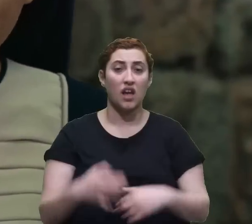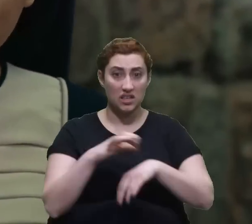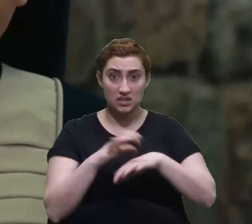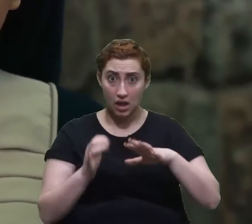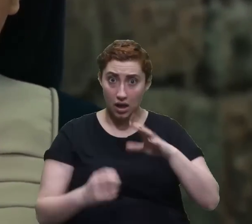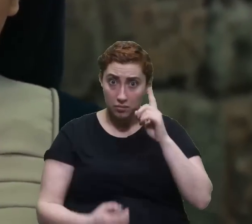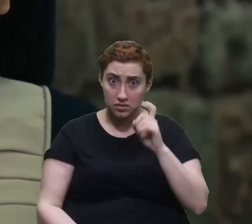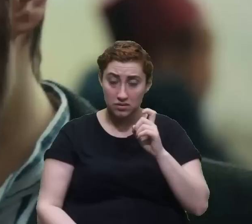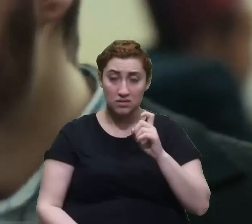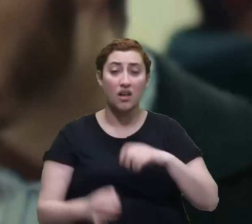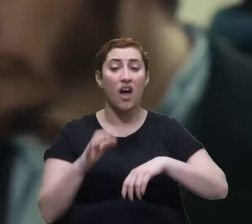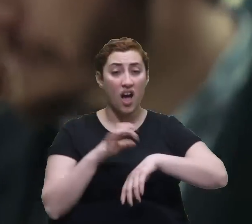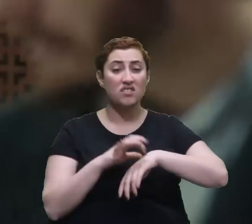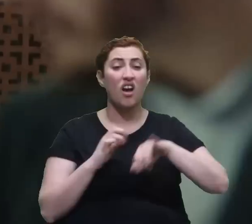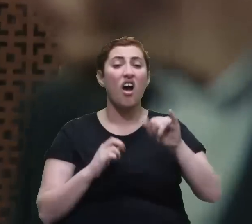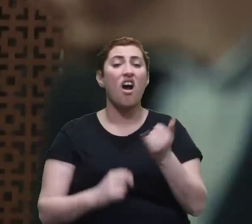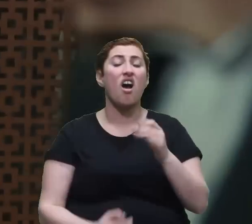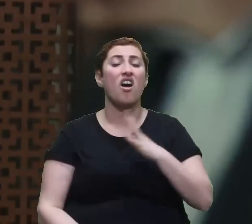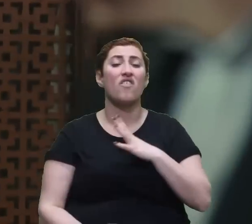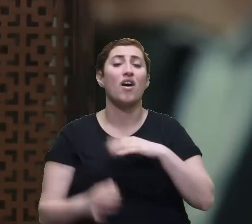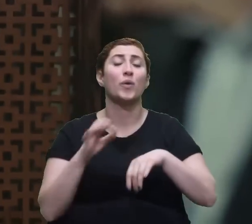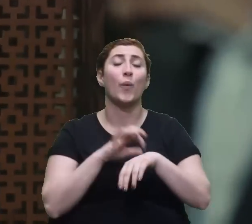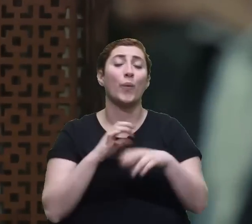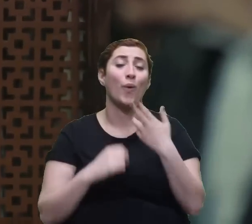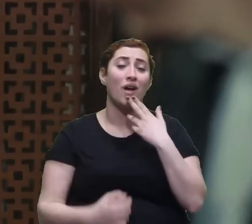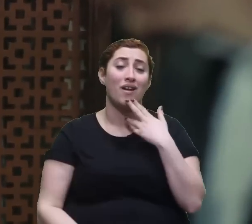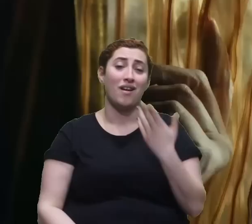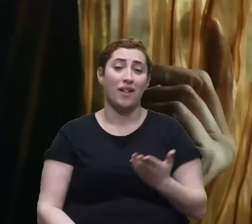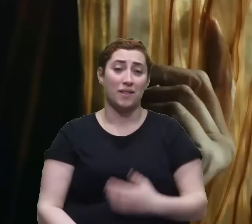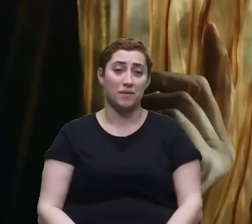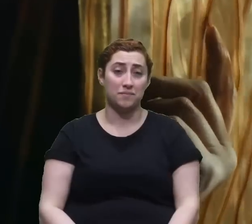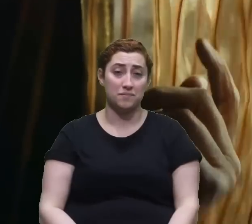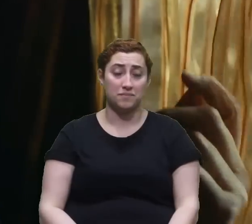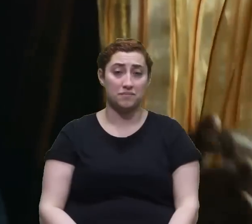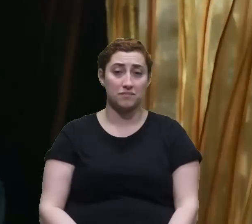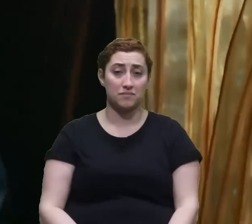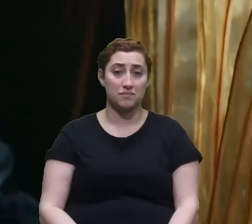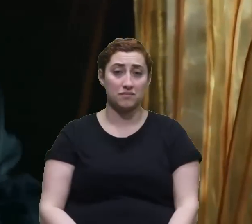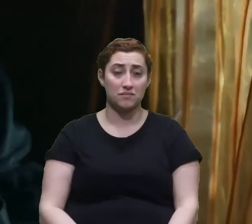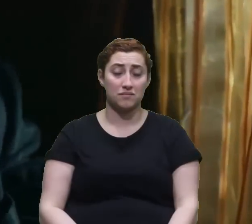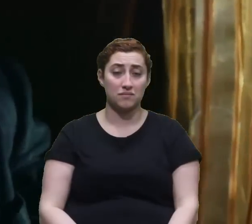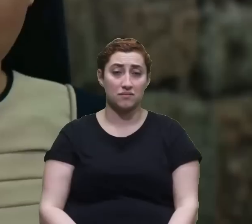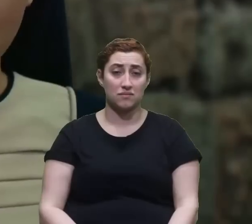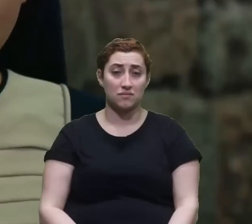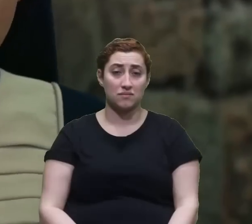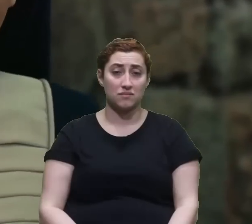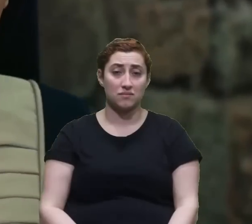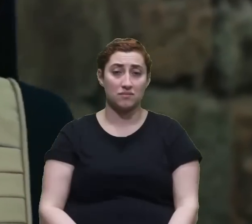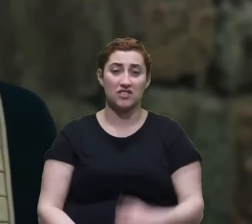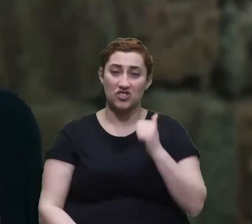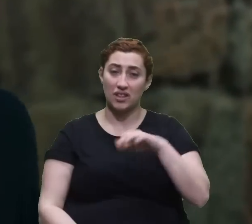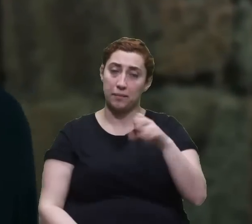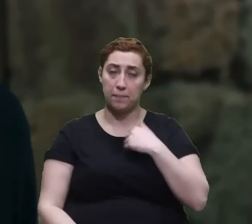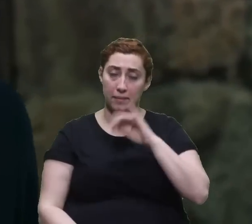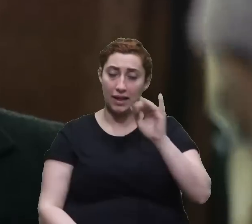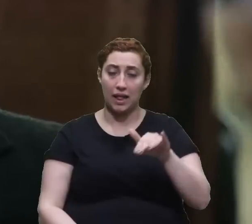Hastanız mı var? Hastamız ağır durumda tabibe hanım. Yüce Efendi'nin yüzünde atkı sarılı. Çantamı